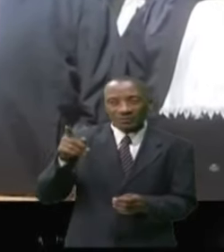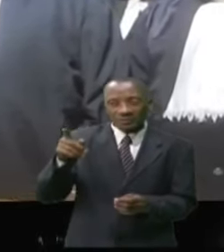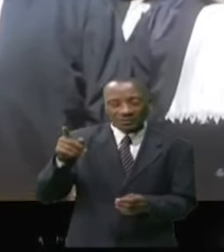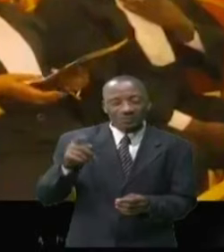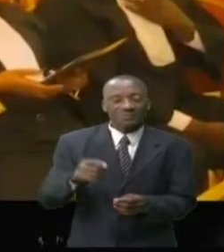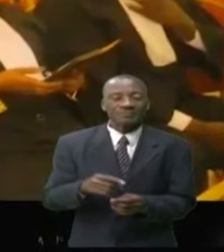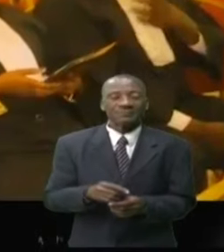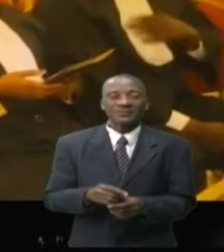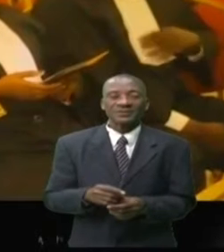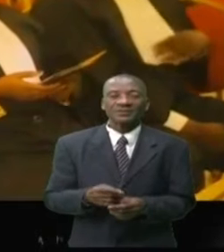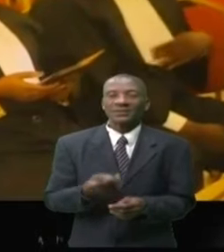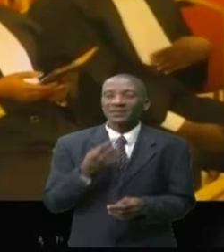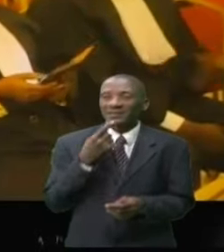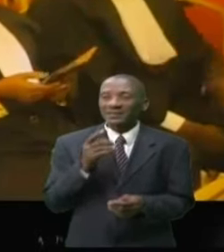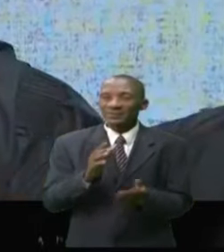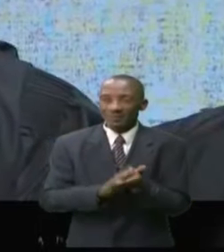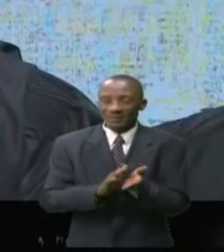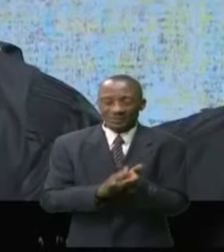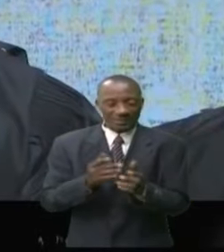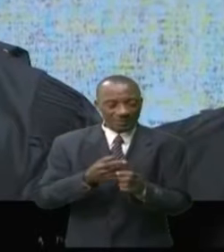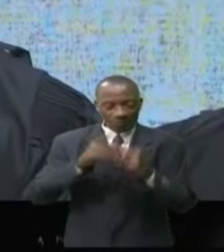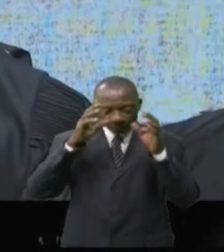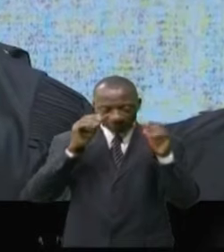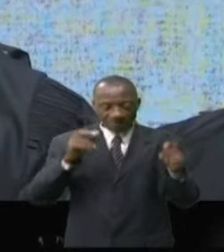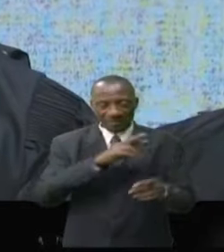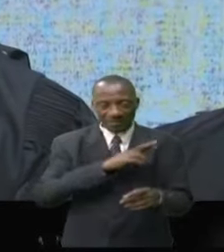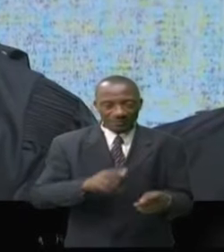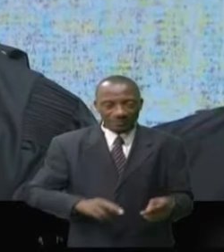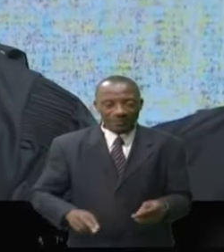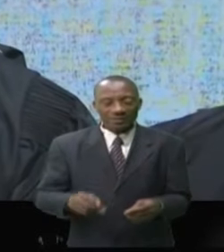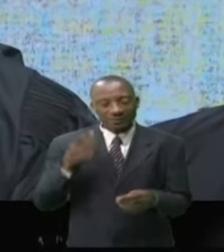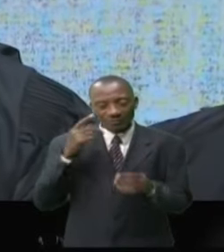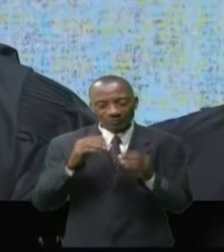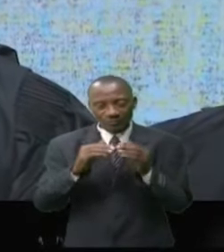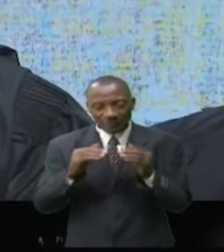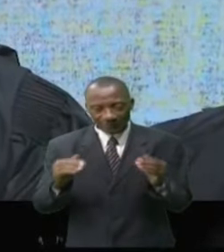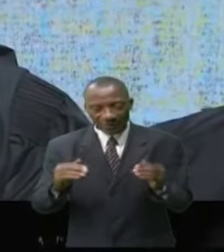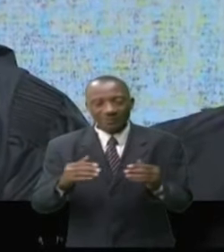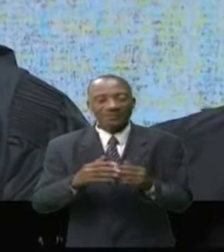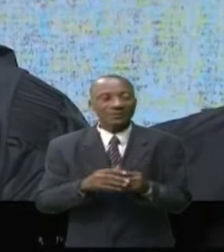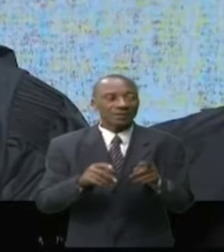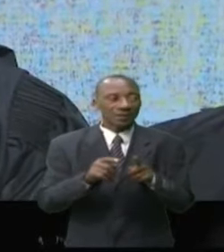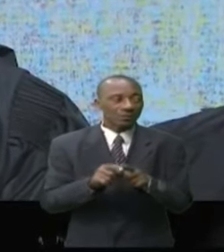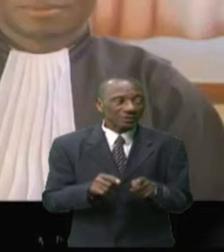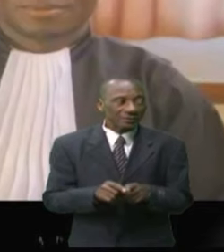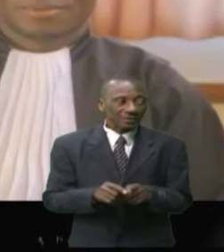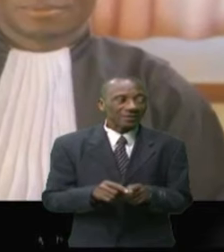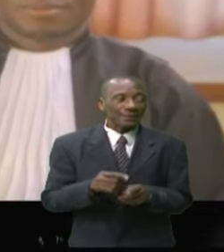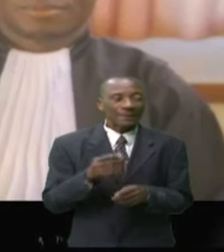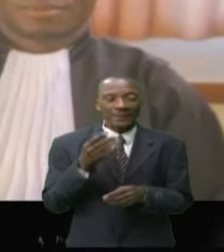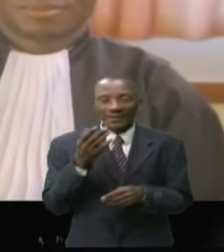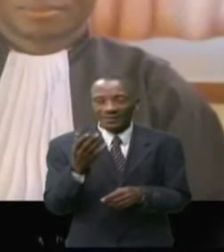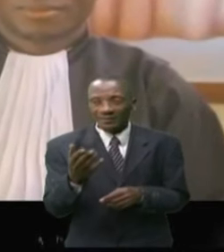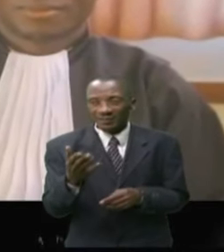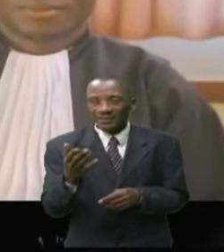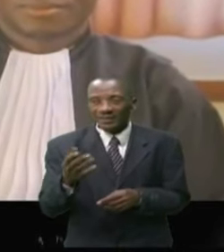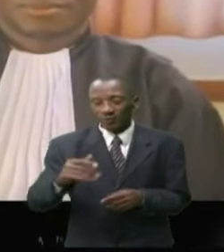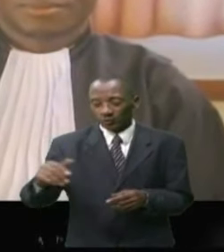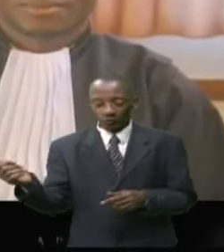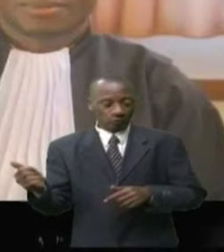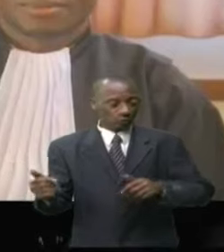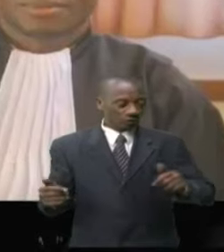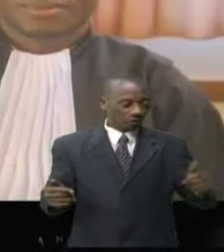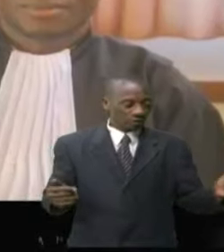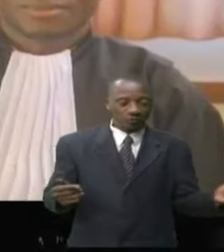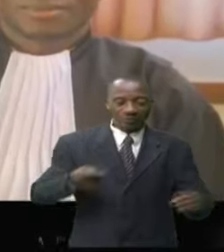professionnelle pour la formation des avocats j'étais aux États-Unis j'ai fais 6 ans là-bas je faisais Maes recherche doctoral nous avons un déficit